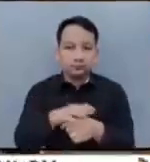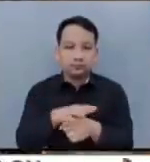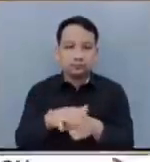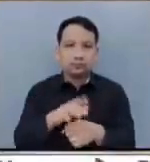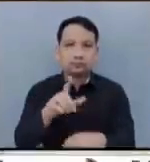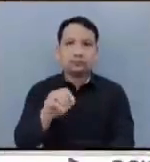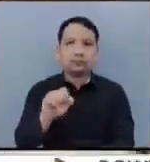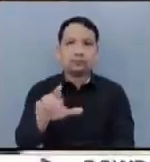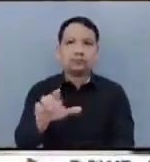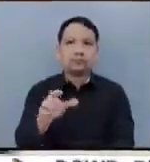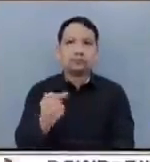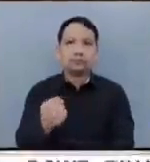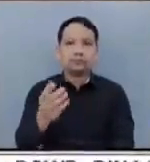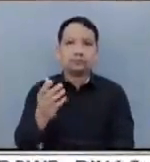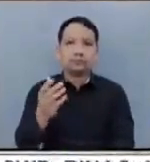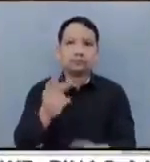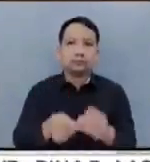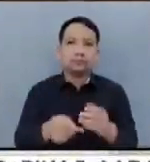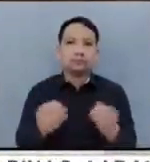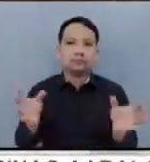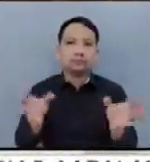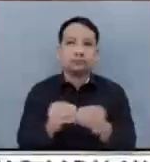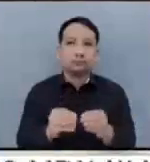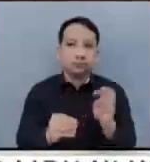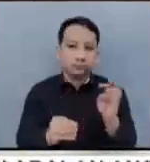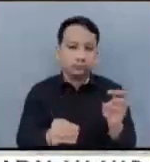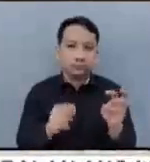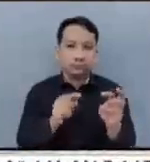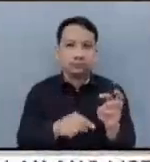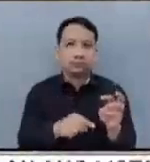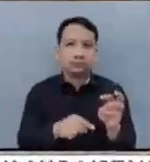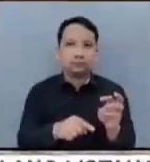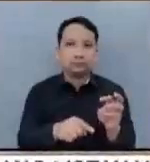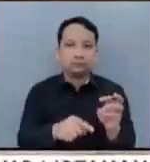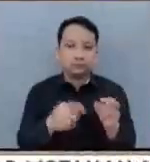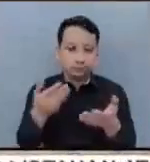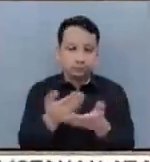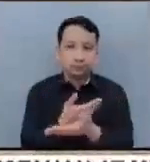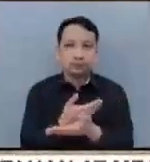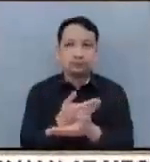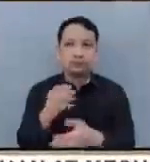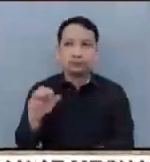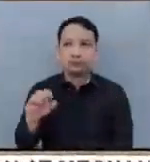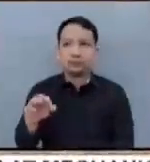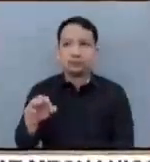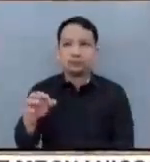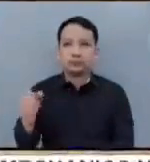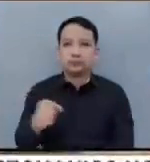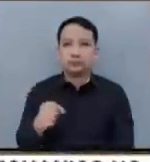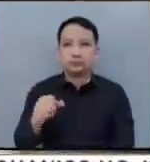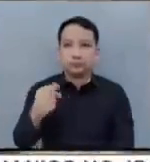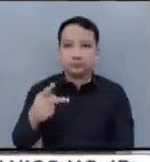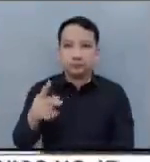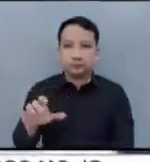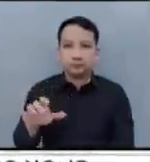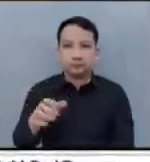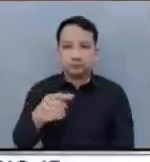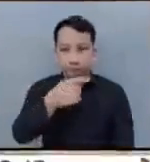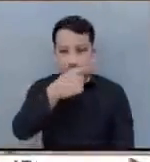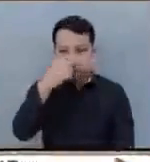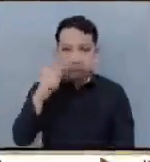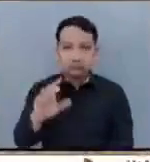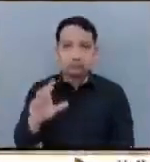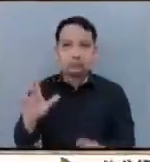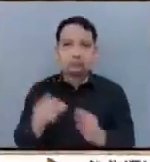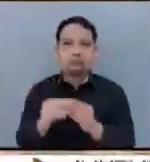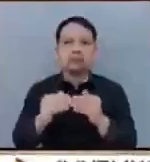halaga. Bibili ng 16 pesos ang sariwang palay habang 19 pesos ang kada kilo ng tuyong palay. Mas mataas ito